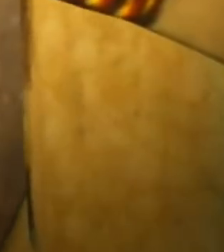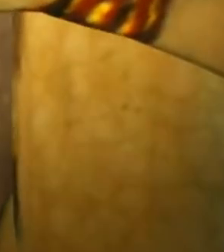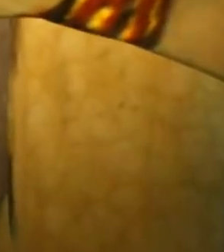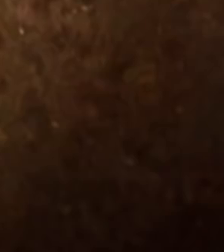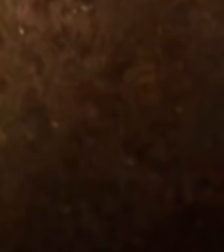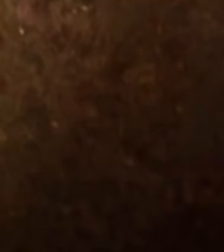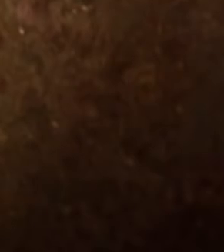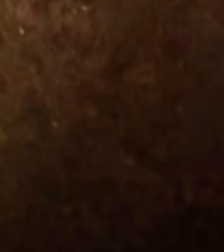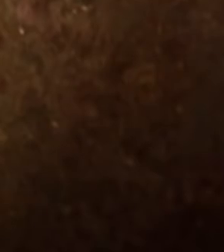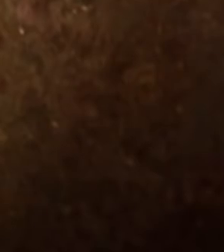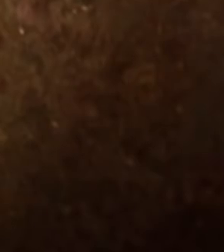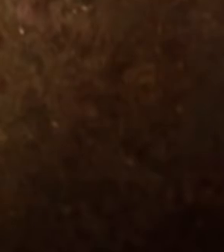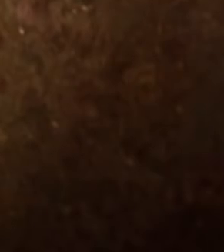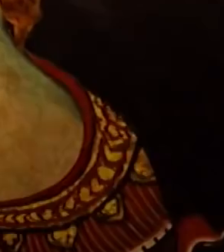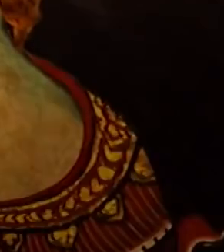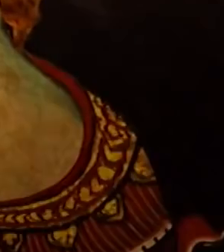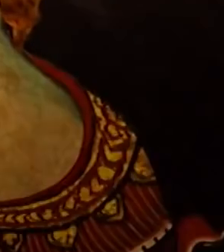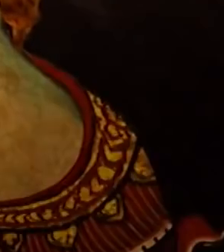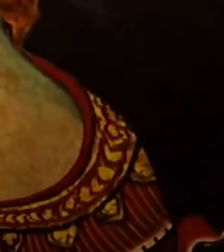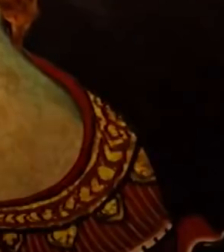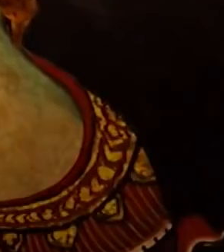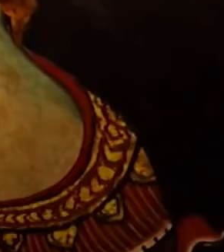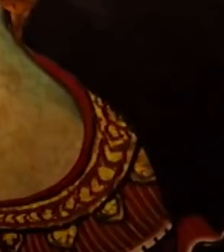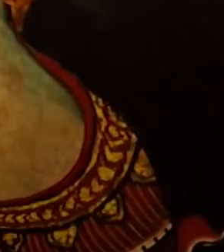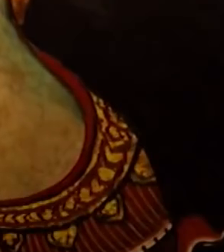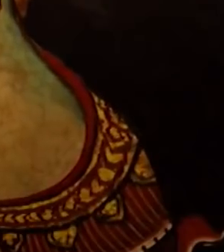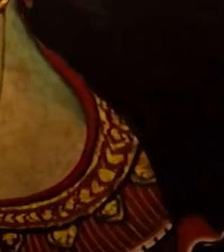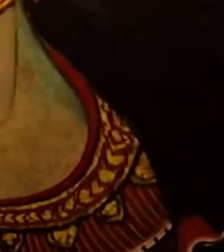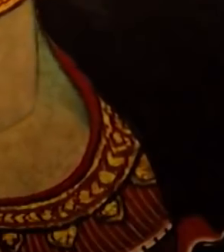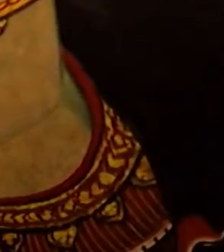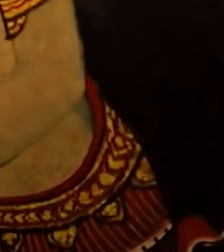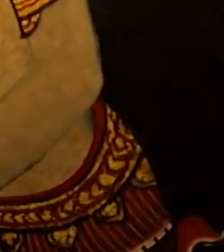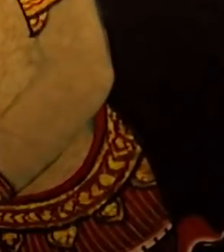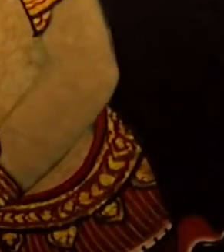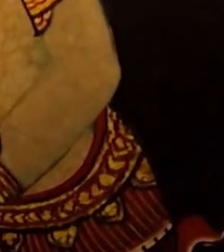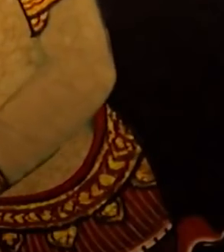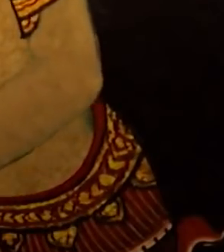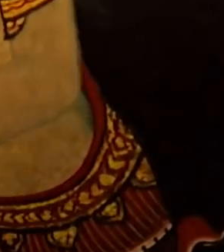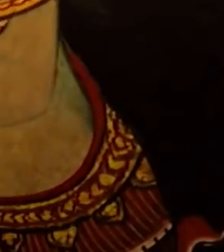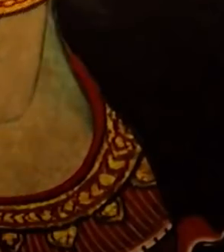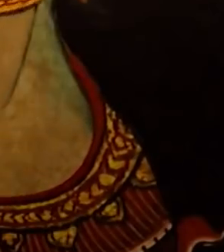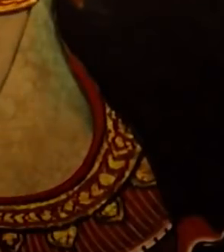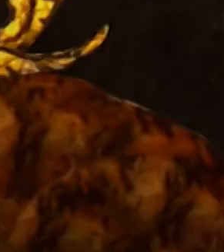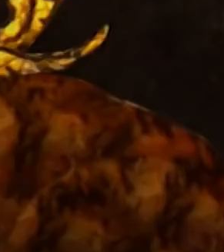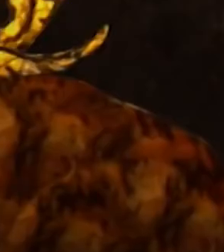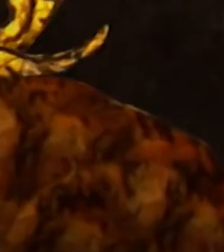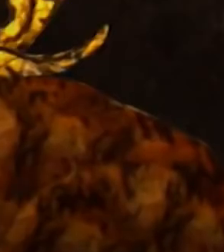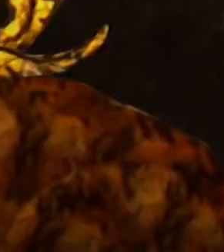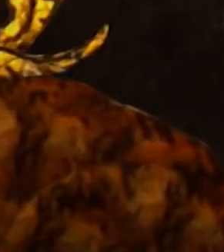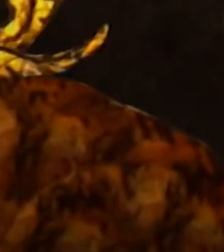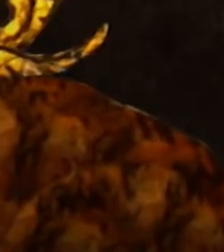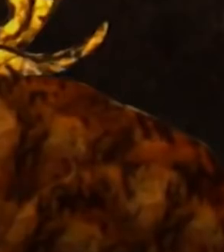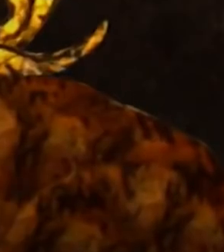รูปทรงรถงานชั่นเจ้ามิควรจะอยู่ป่าภาพได้เป็นมเหสีทศกัณฐ์